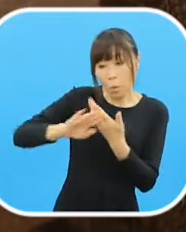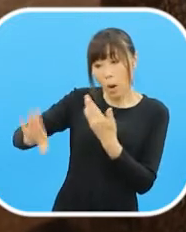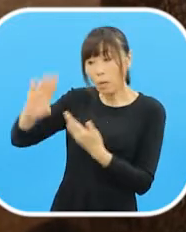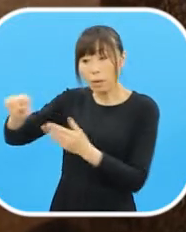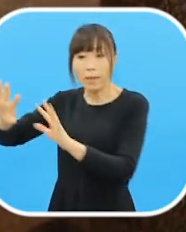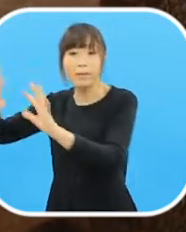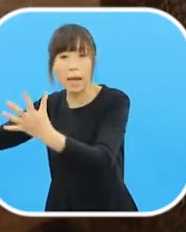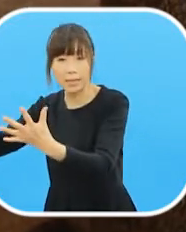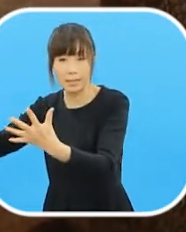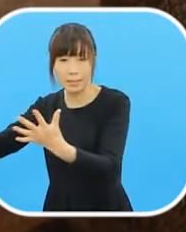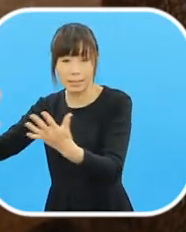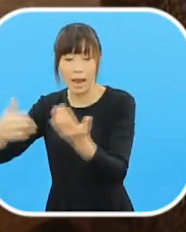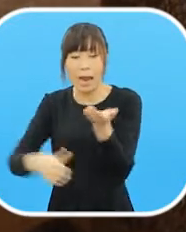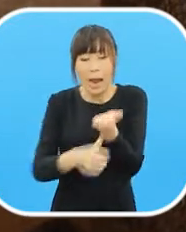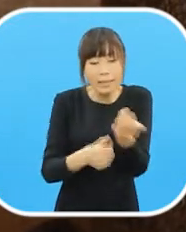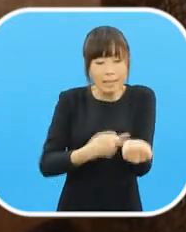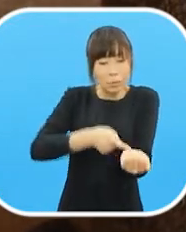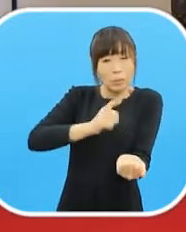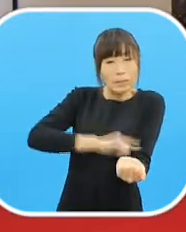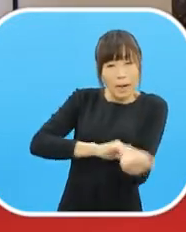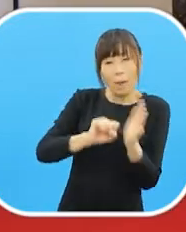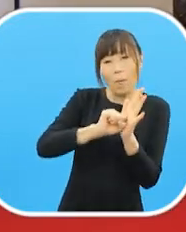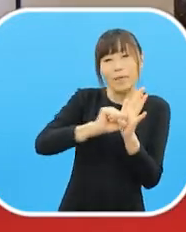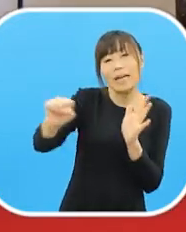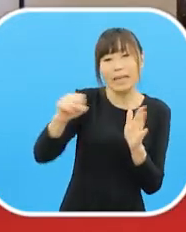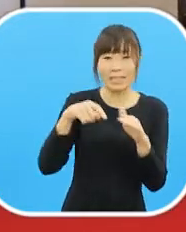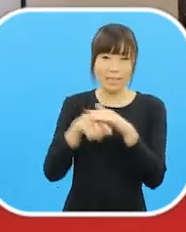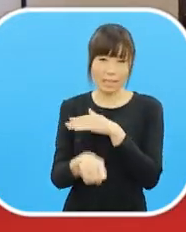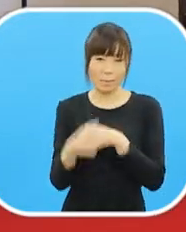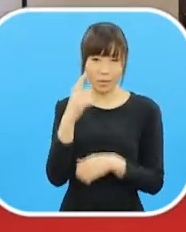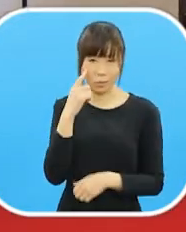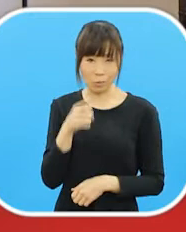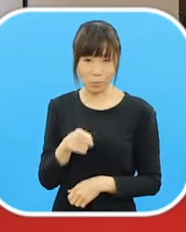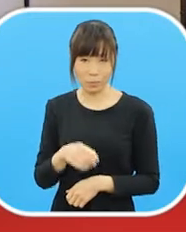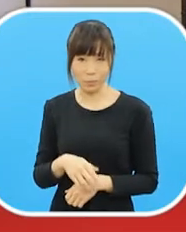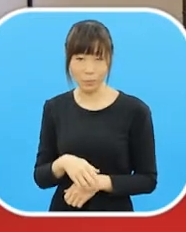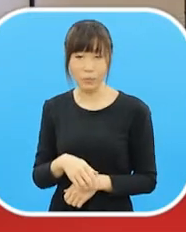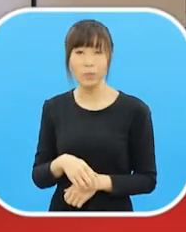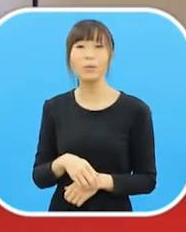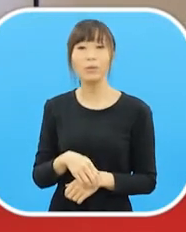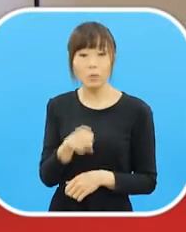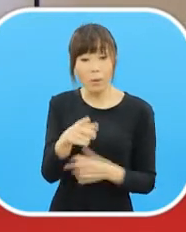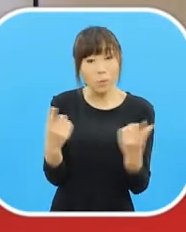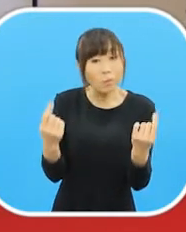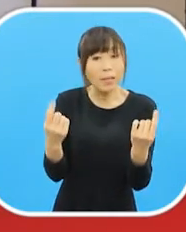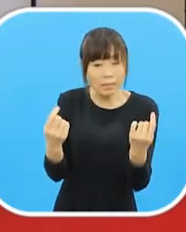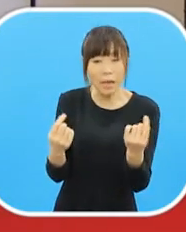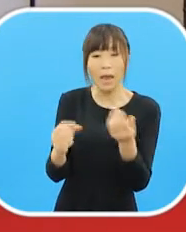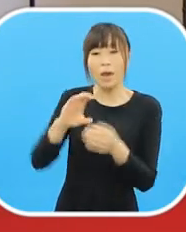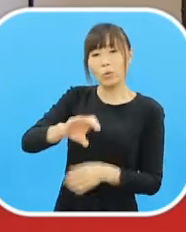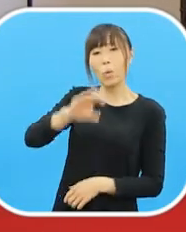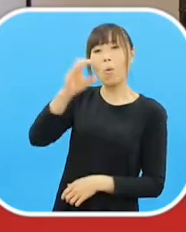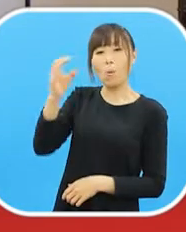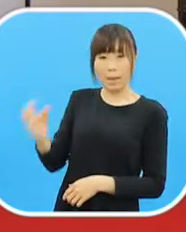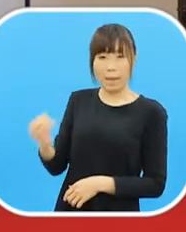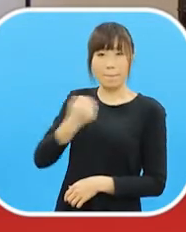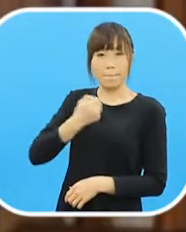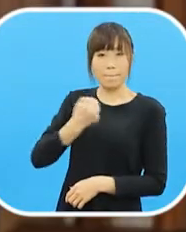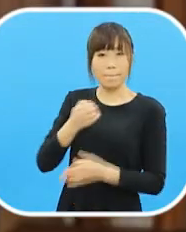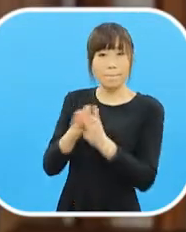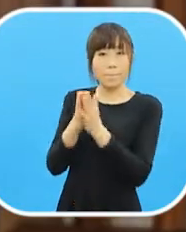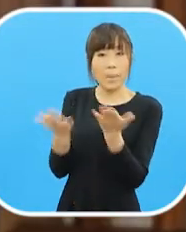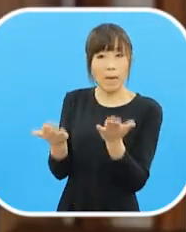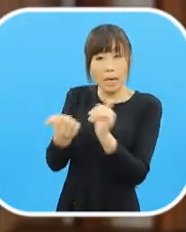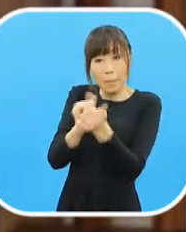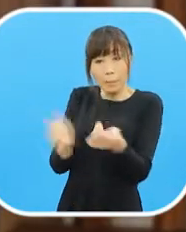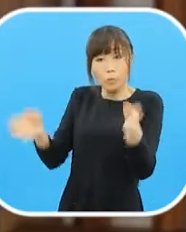うまく生かしたっていうことになるんですよね。そういうことで考えると、私ね、横手に漫画美術館ありますよね、